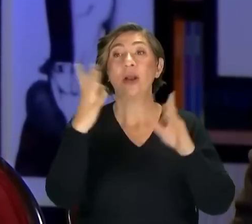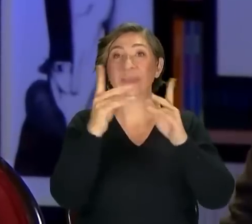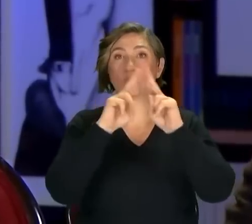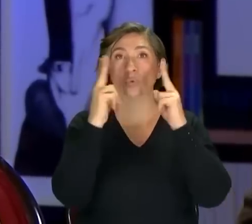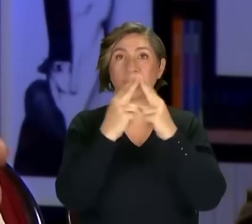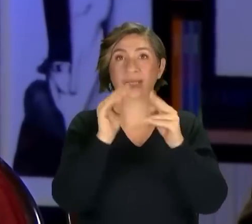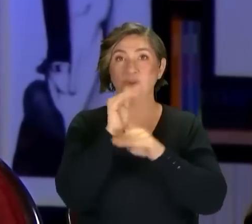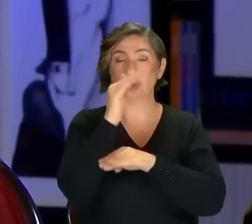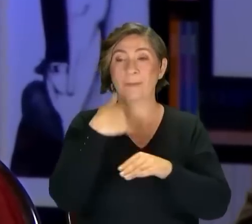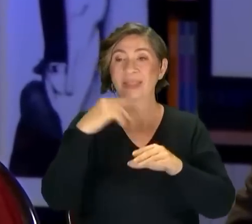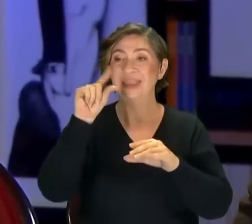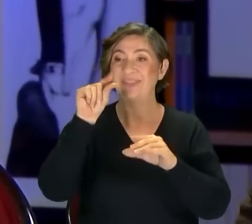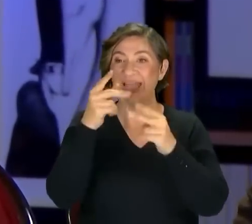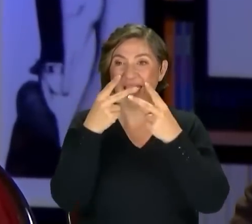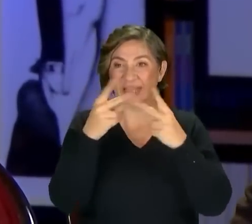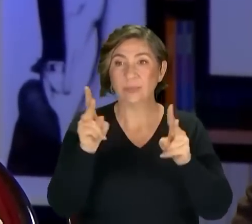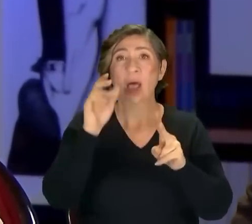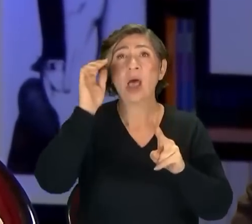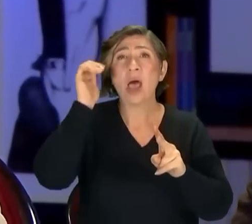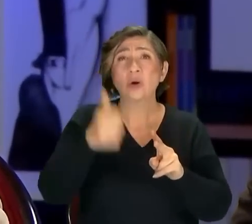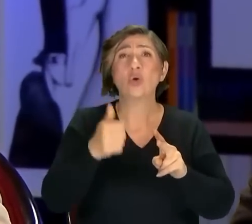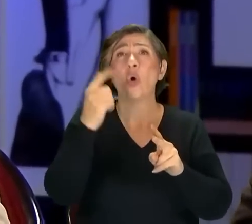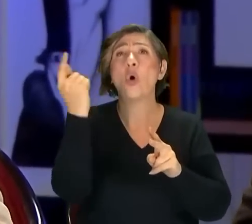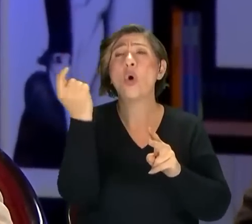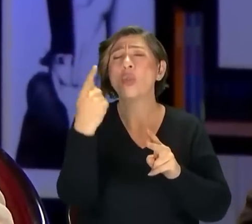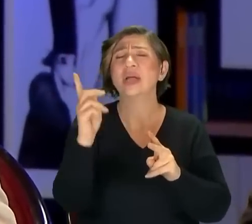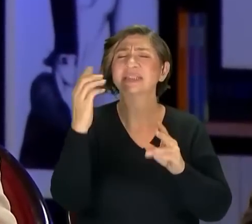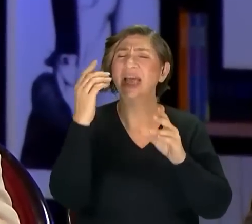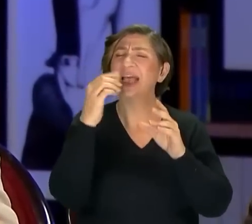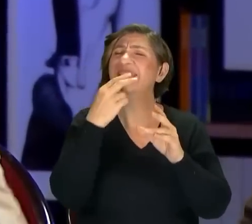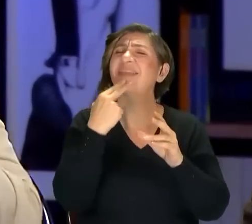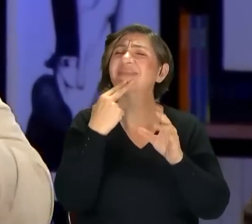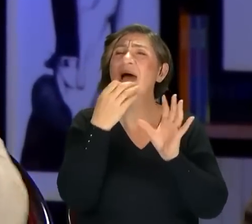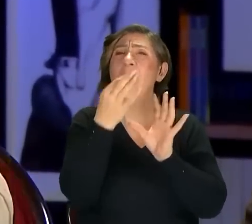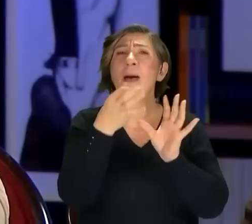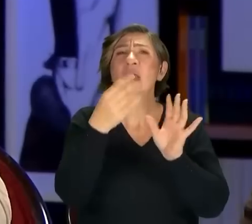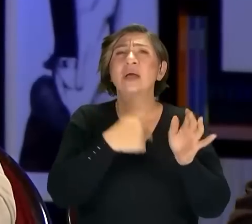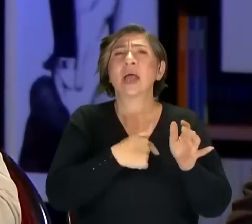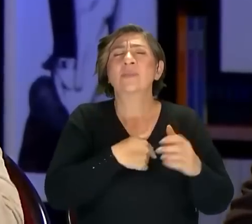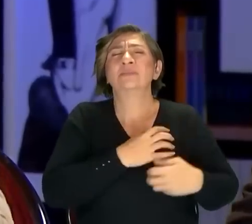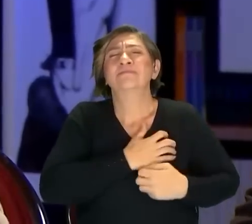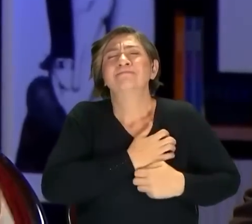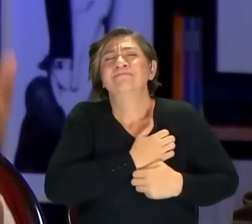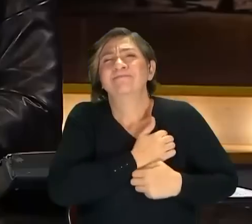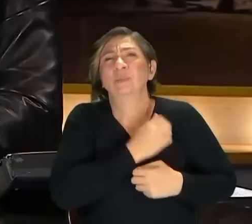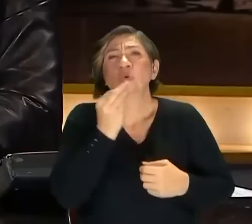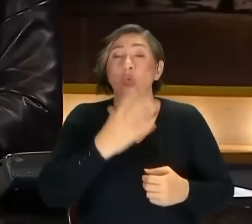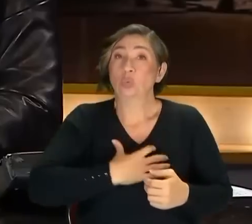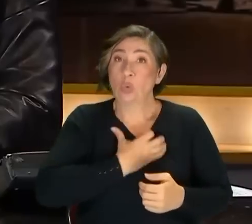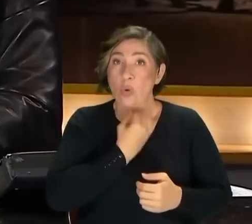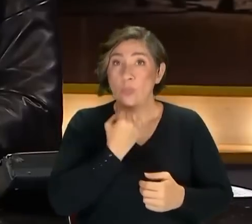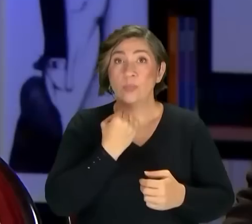dünyada yaşıyoruz ki ben Twitter'ımı açtığımda her gün onlarca kadın haberi görüyorum. Ve böyle kalpten yaralanıyorum bu konuyla ilgili ve çok